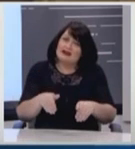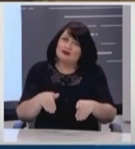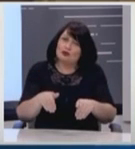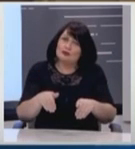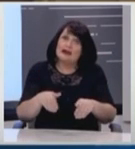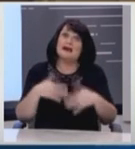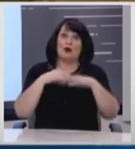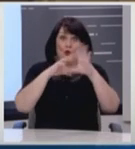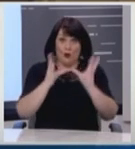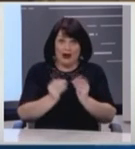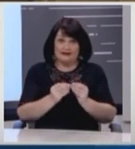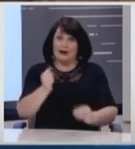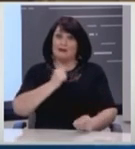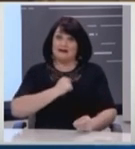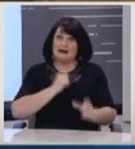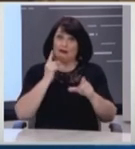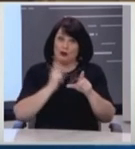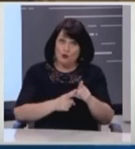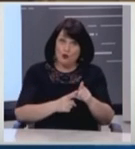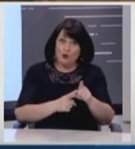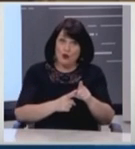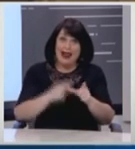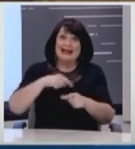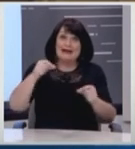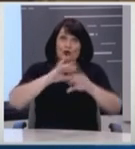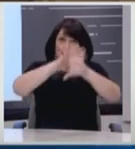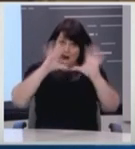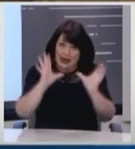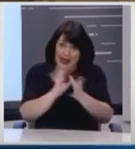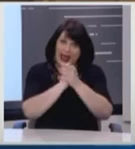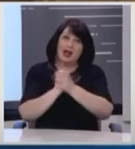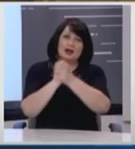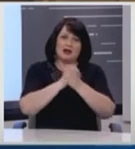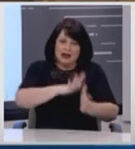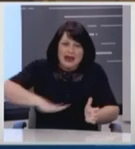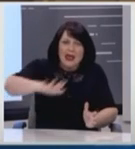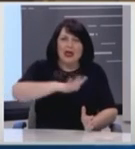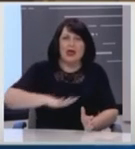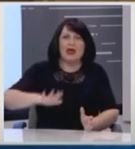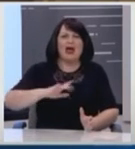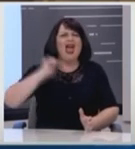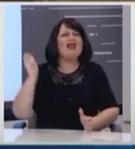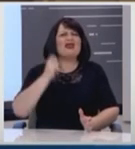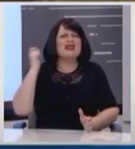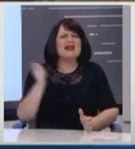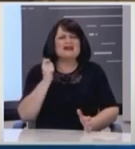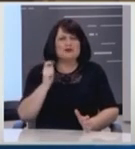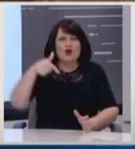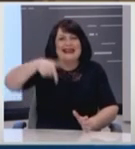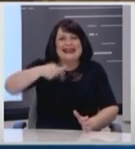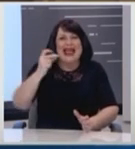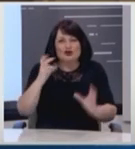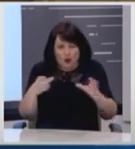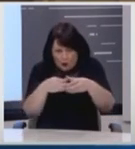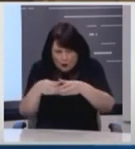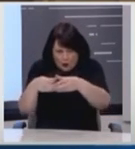αυτή, η θέση του ΚΚΕ για Κύπρο ενιαία αντιπαλεύει τον εθνικισμό και την γετοποίηση που